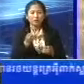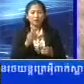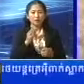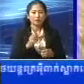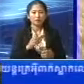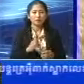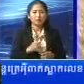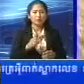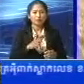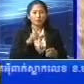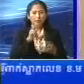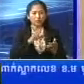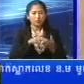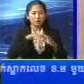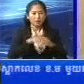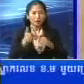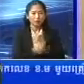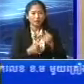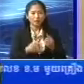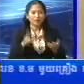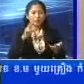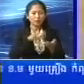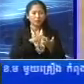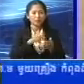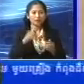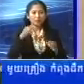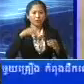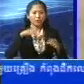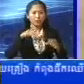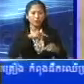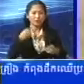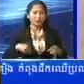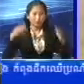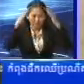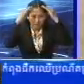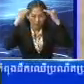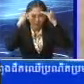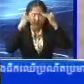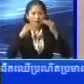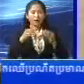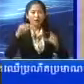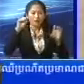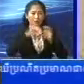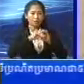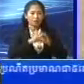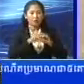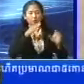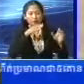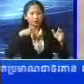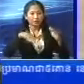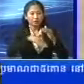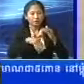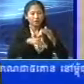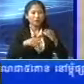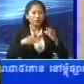មមានប្រភេទពូជស្រូវនៅក្នុងប្រទេសពូជនាំចូលពីប្រទេសចិននិងប្រទេសវៀតណាម hai cầm rô vụt dục thua sài nị đài thua lãng khăn